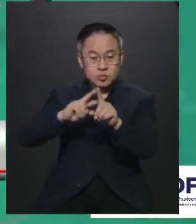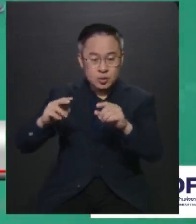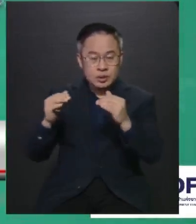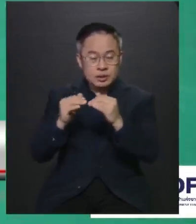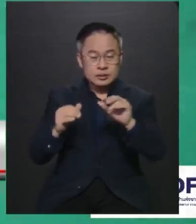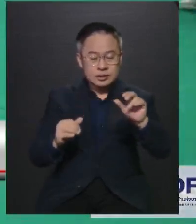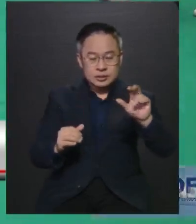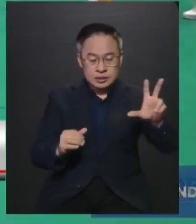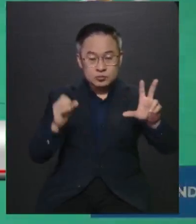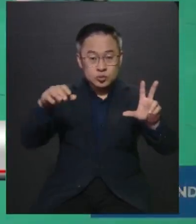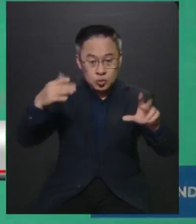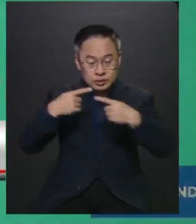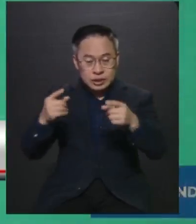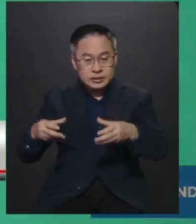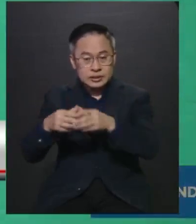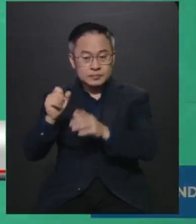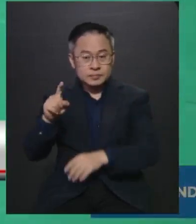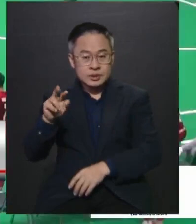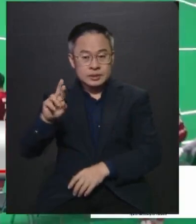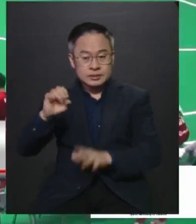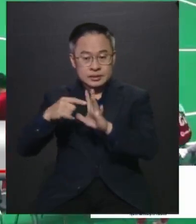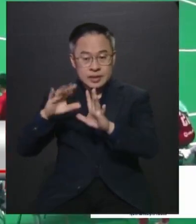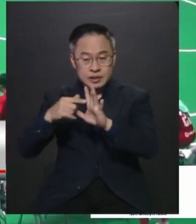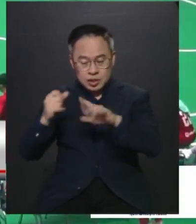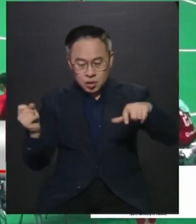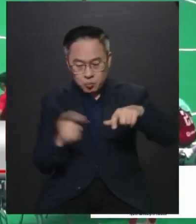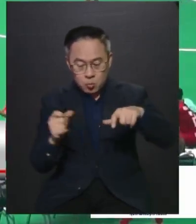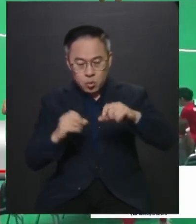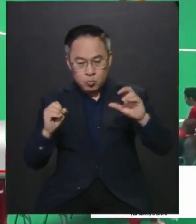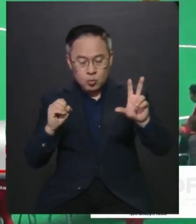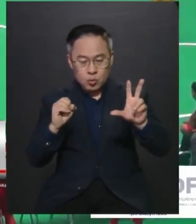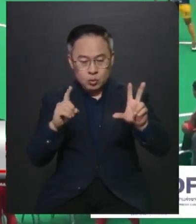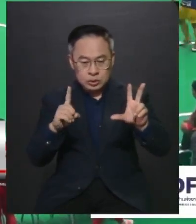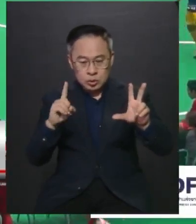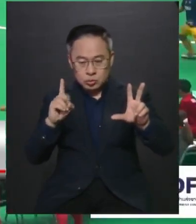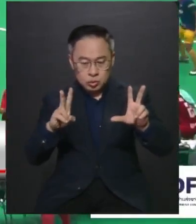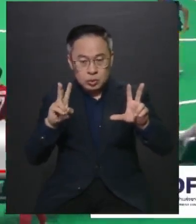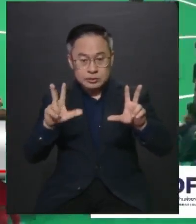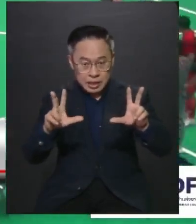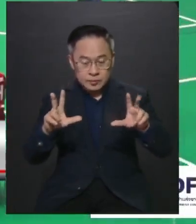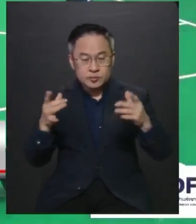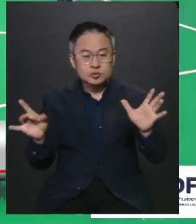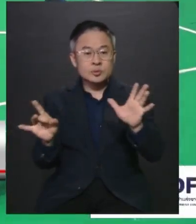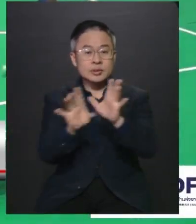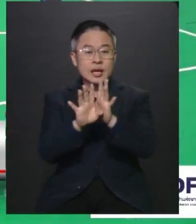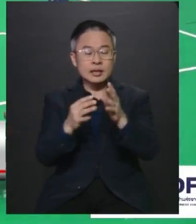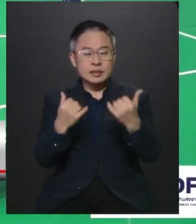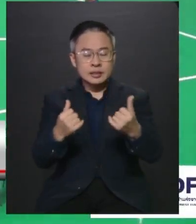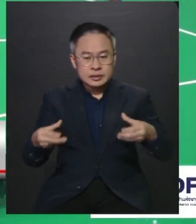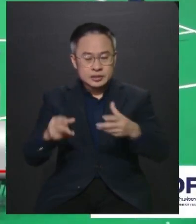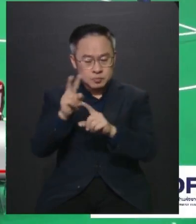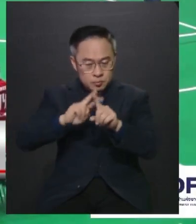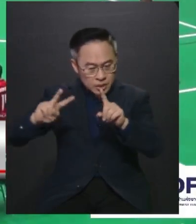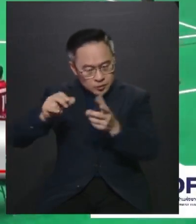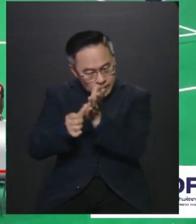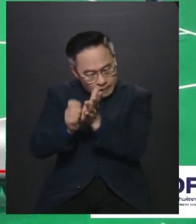เป็นเกมสุดมันครับแล้วก็หลังจากนั้นเนี่ยศรีนครินทรวิโรฒก็เล่นพาเวอร์ playนะครับแล้วก็ได้ประตูนำจากประภาสศรีจันทร์ขึ้นนำ